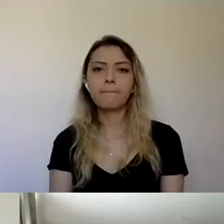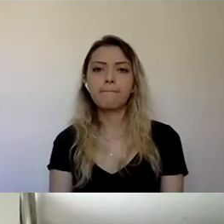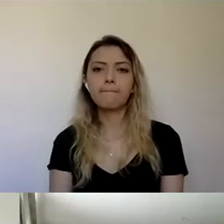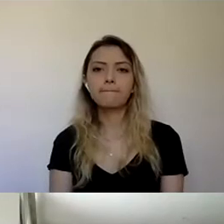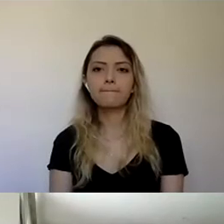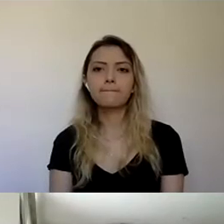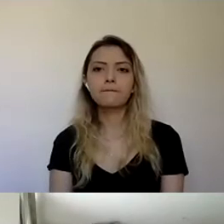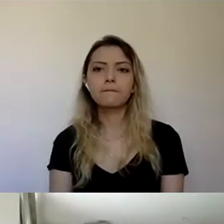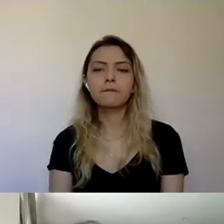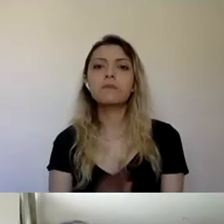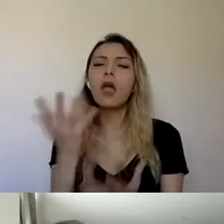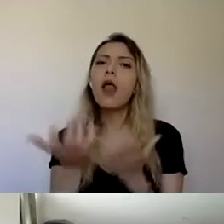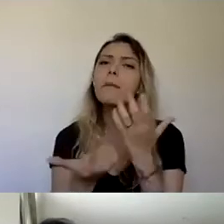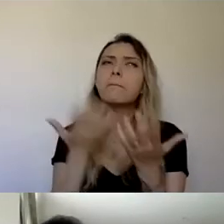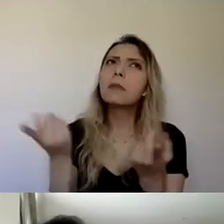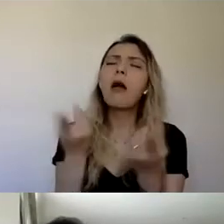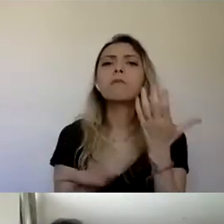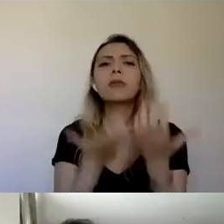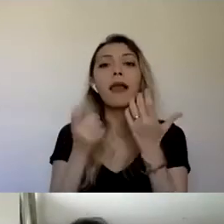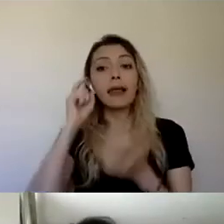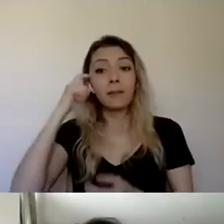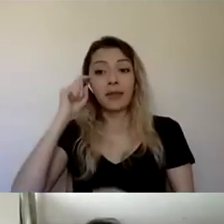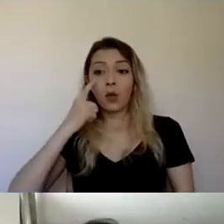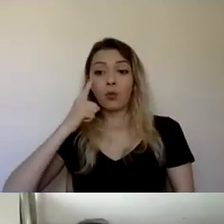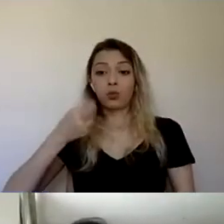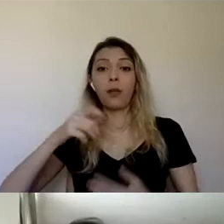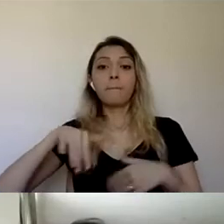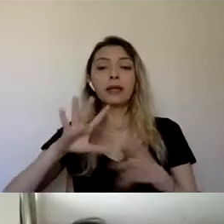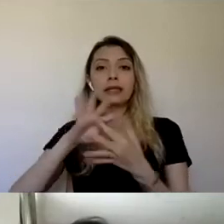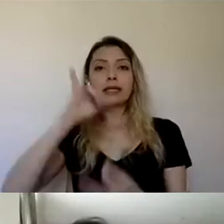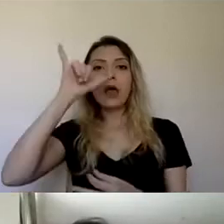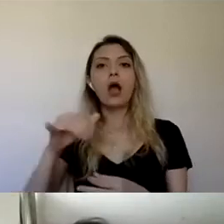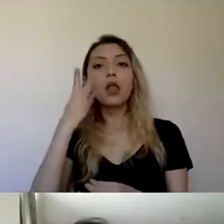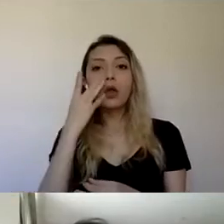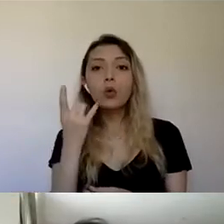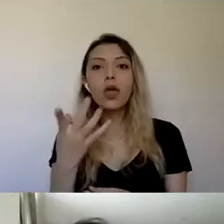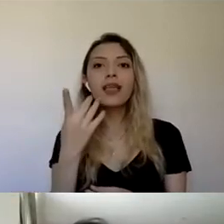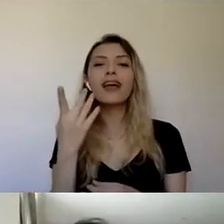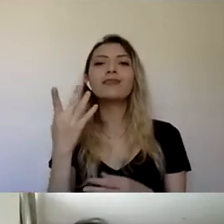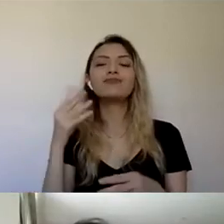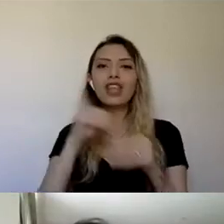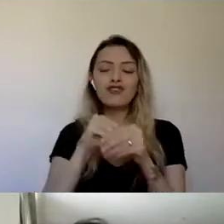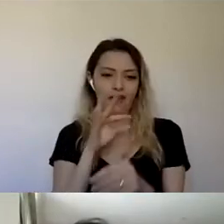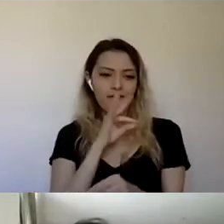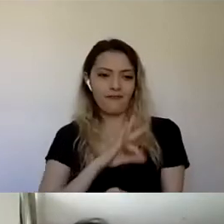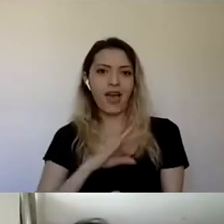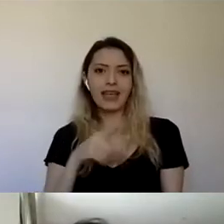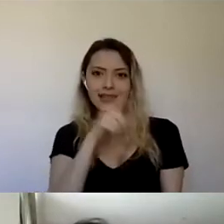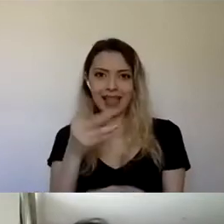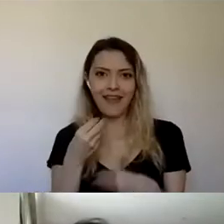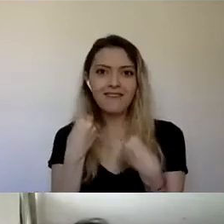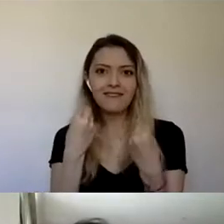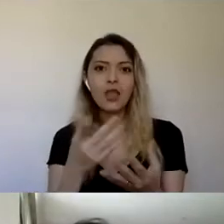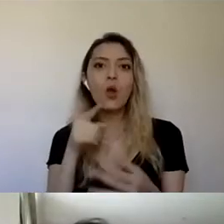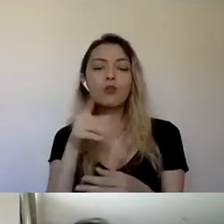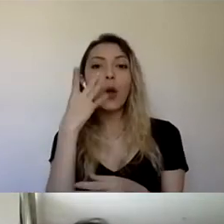bir kaynaktan bilgi bulamazsanız insan hakları göstergelerinin en güzel taraflarından bir tanesi şu ki bu göstergeler